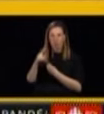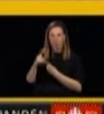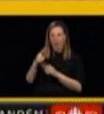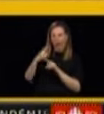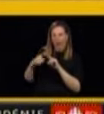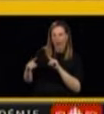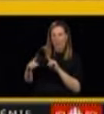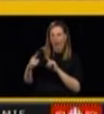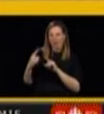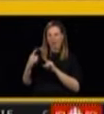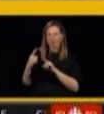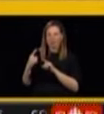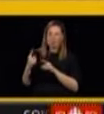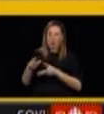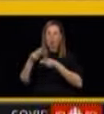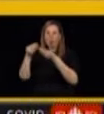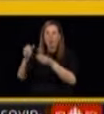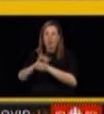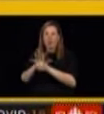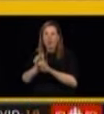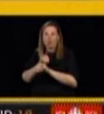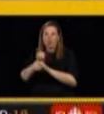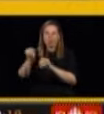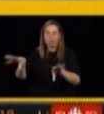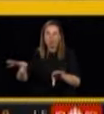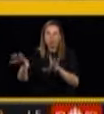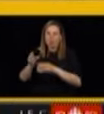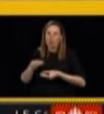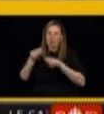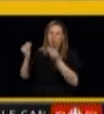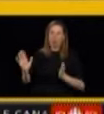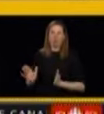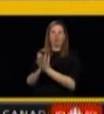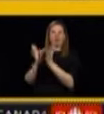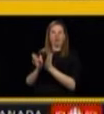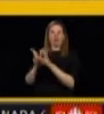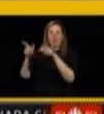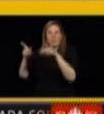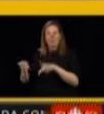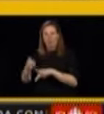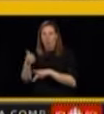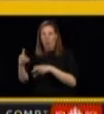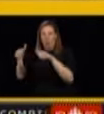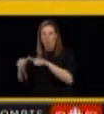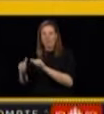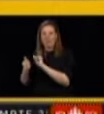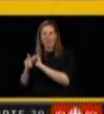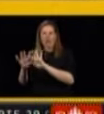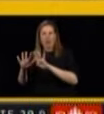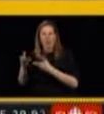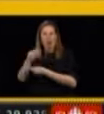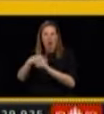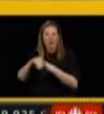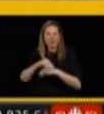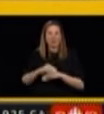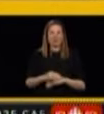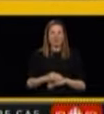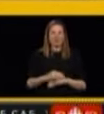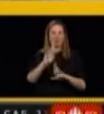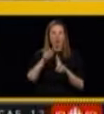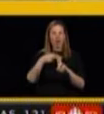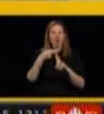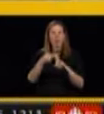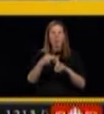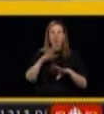cette personne-là de mettre les autres résidents en danger? Écoutez, il y a une ordonnance qui a été faite en termes de confinement